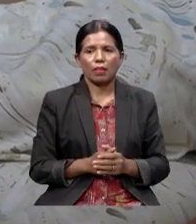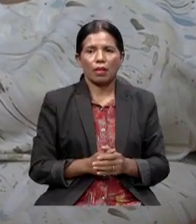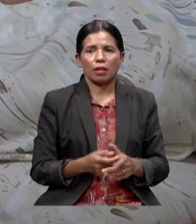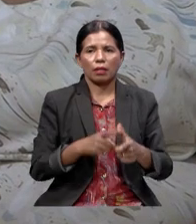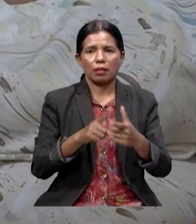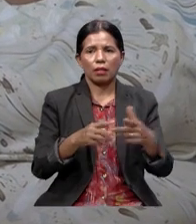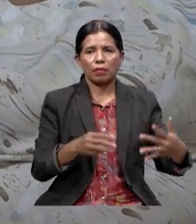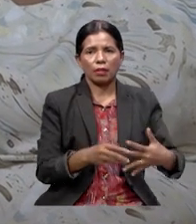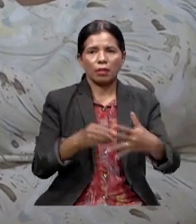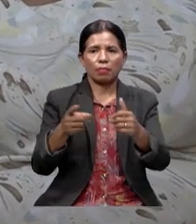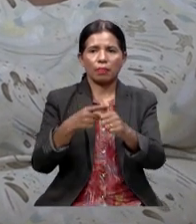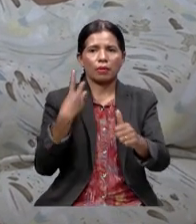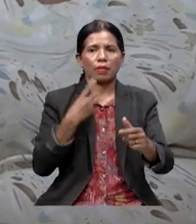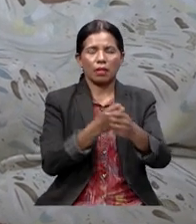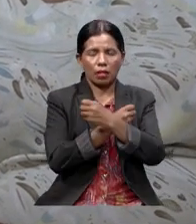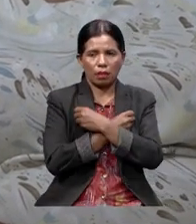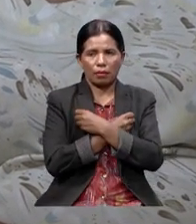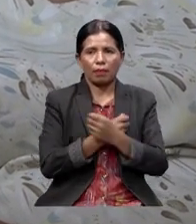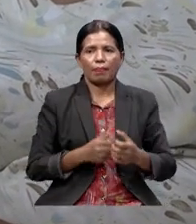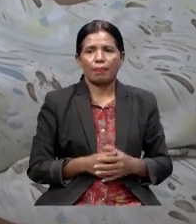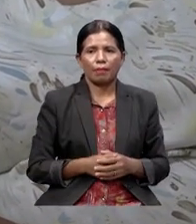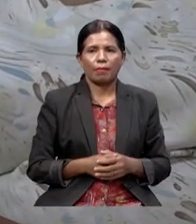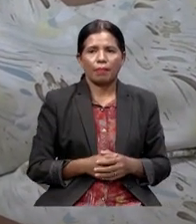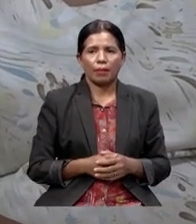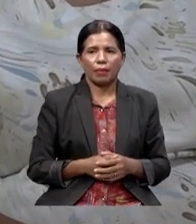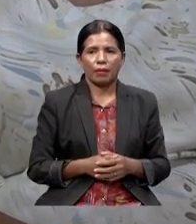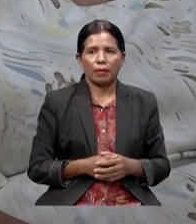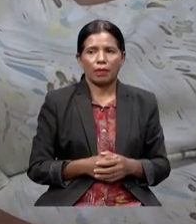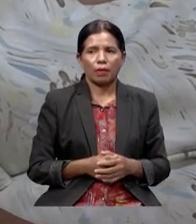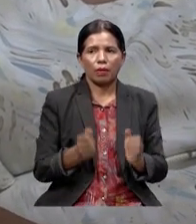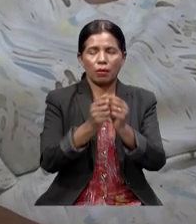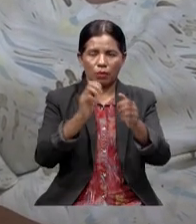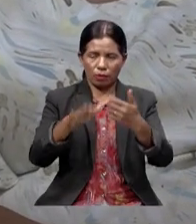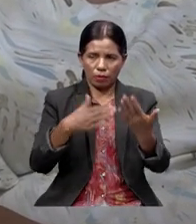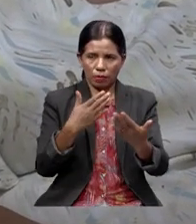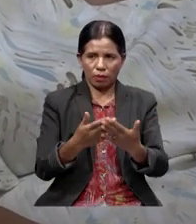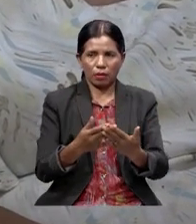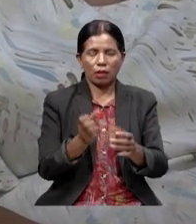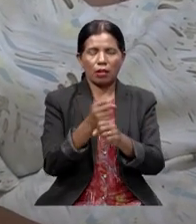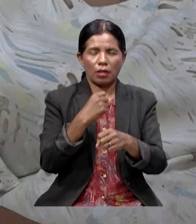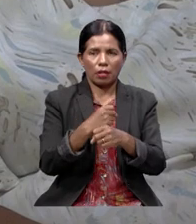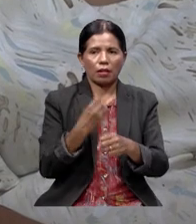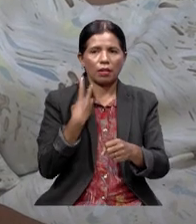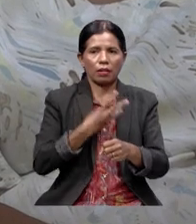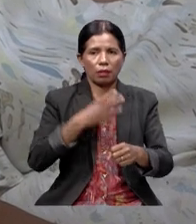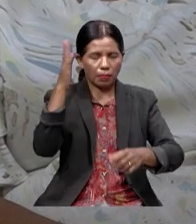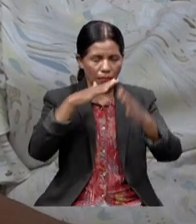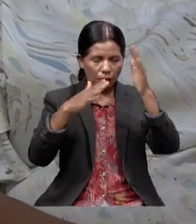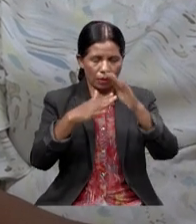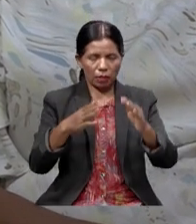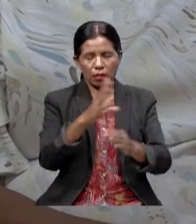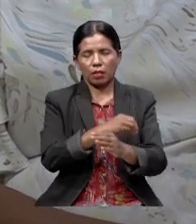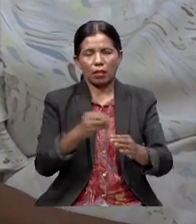be liliuli, primeiro ne itadomi malo. Ho buat sihir ni hutu, antang halo ita ni problem ni ita buka